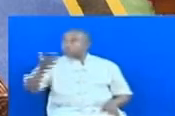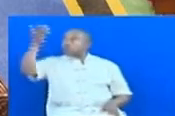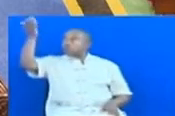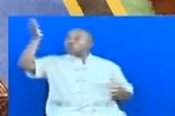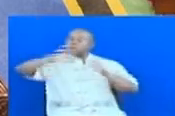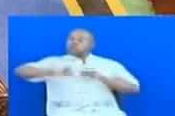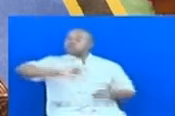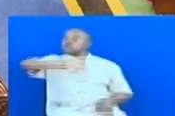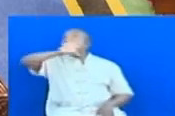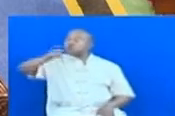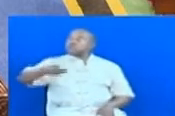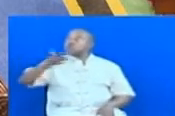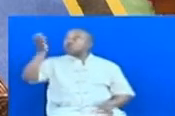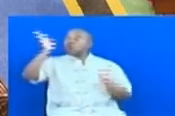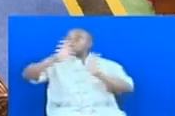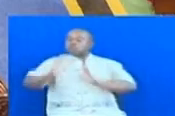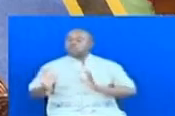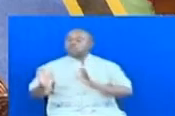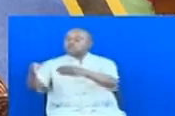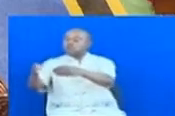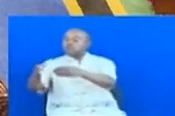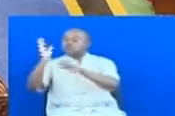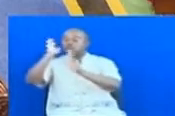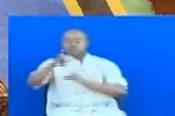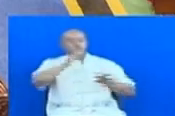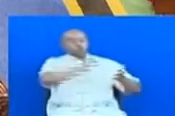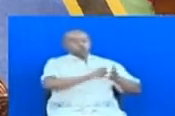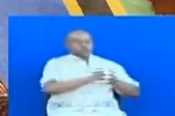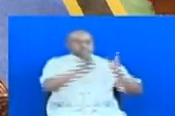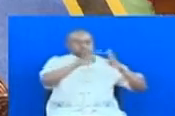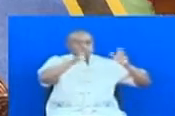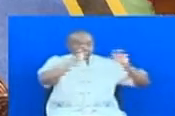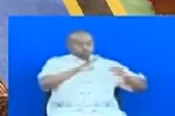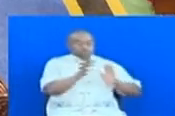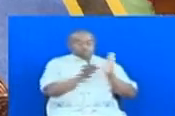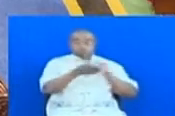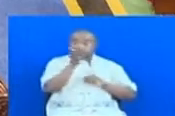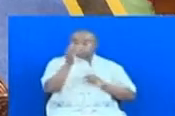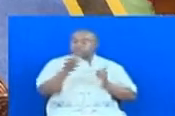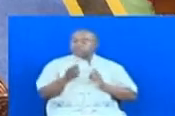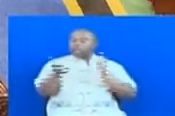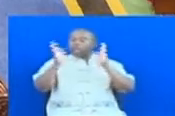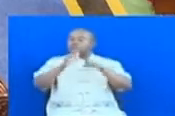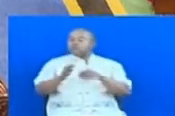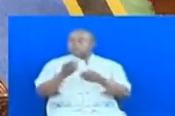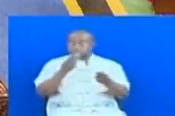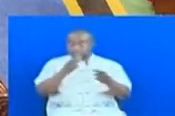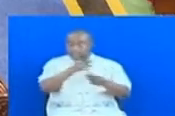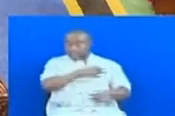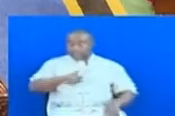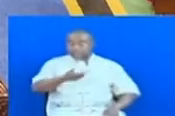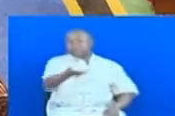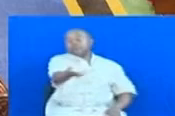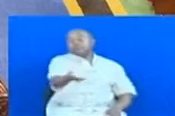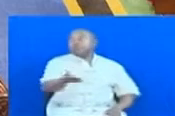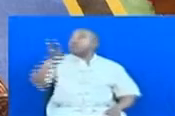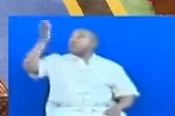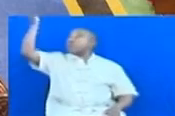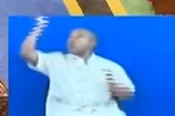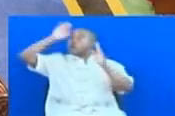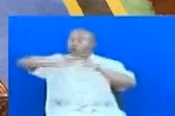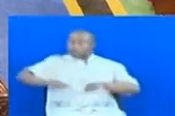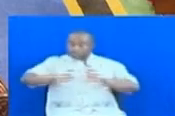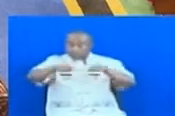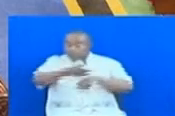sote, aibariki kamati hii, aibariki ofisi ya CAG, lakini ambariki sana Dr. John Pombe Magufuli na wabunge wote. Mungu